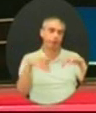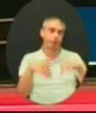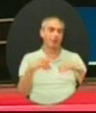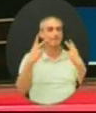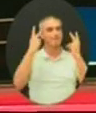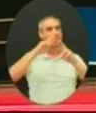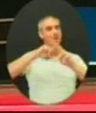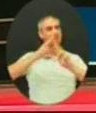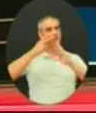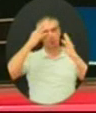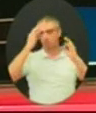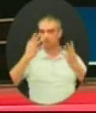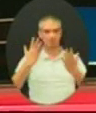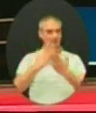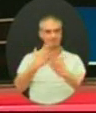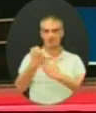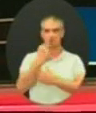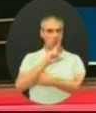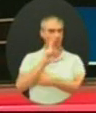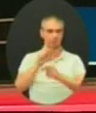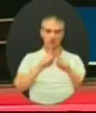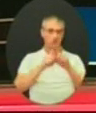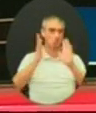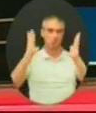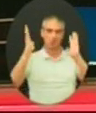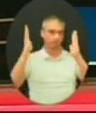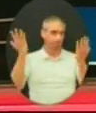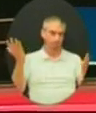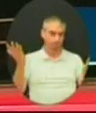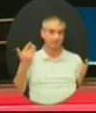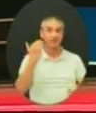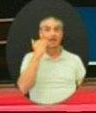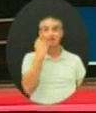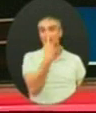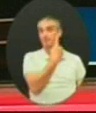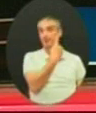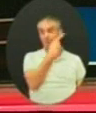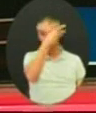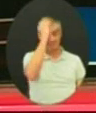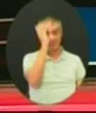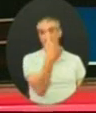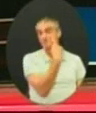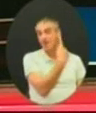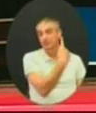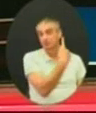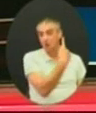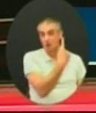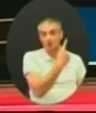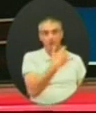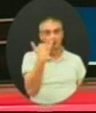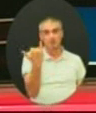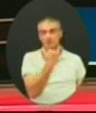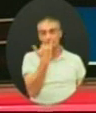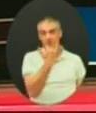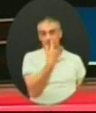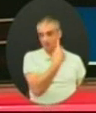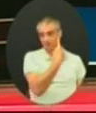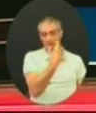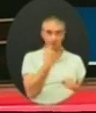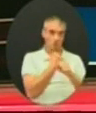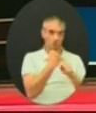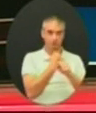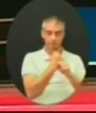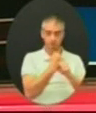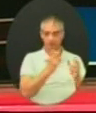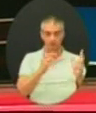מעמדו הבינלאומי לא חזק מי יודע מה, האמריקאים עצמם, טראמפ עצמו, וכל הזמן הם עצמם עושים